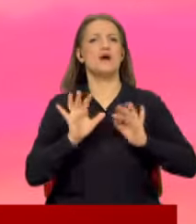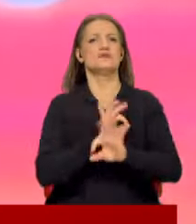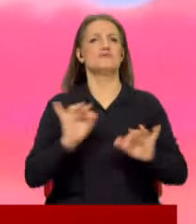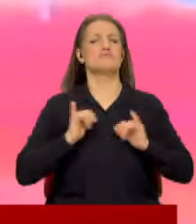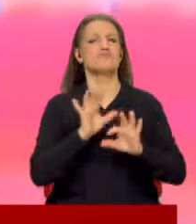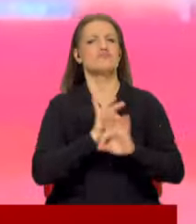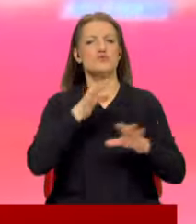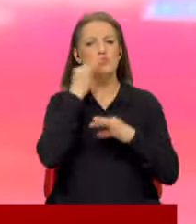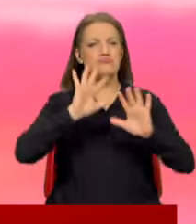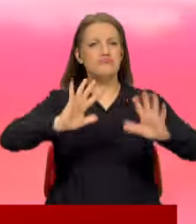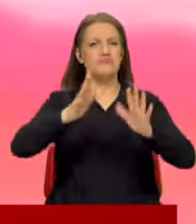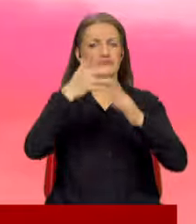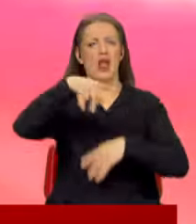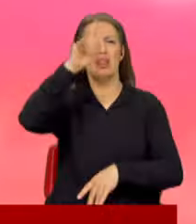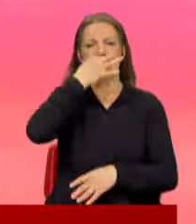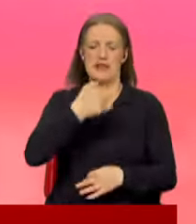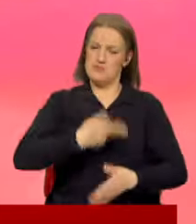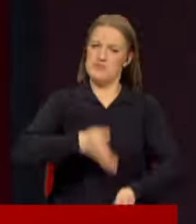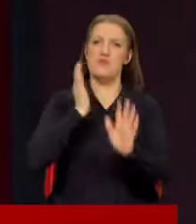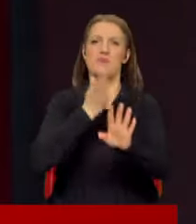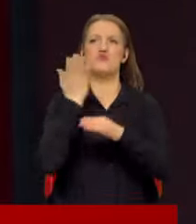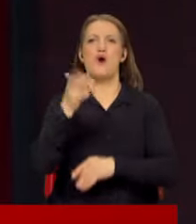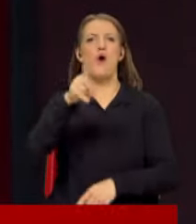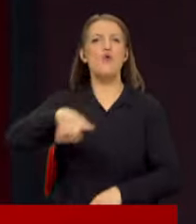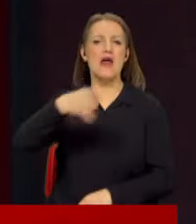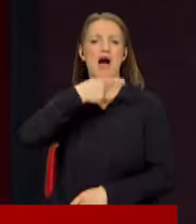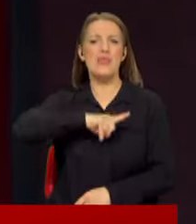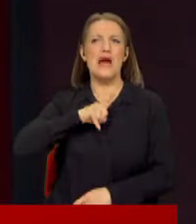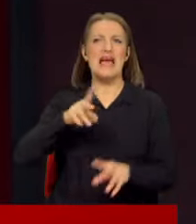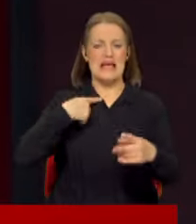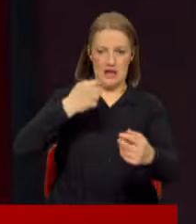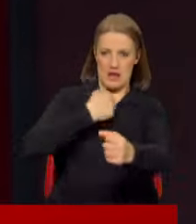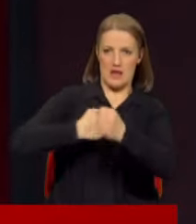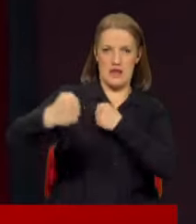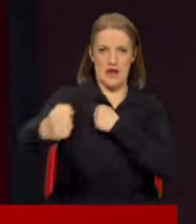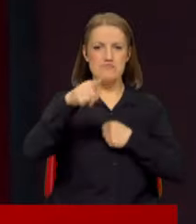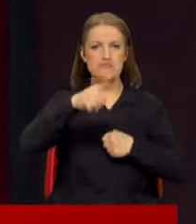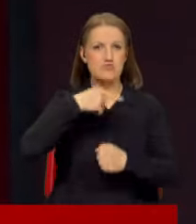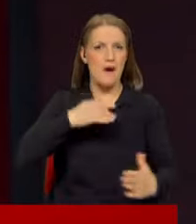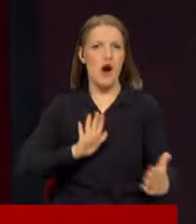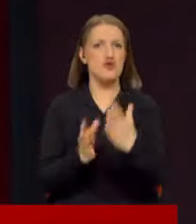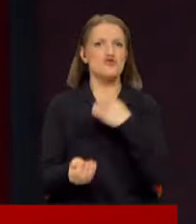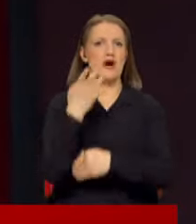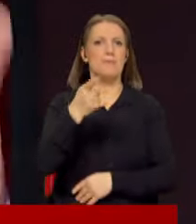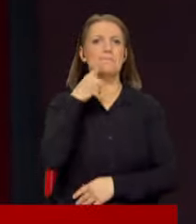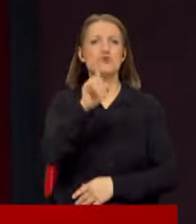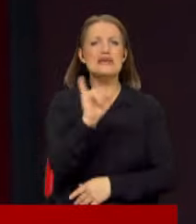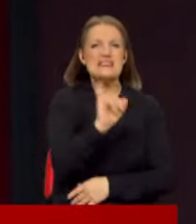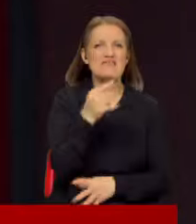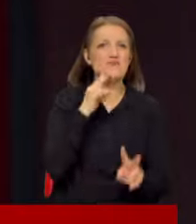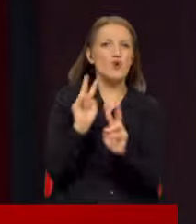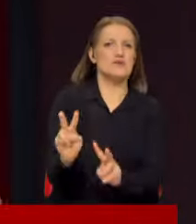Onları huzursuz etmeye de Allah'ın izniyle devam edeceğiz. Onların adayının yerinde olsam buna şiddetle karşı çıkarım. Bu bir